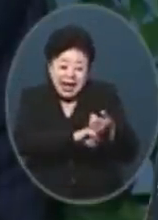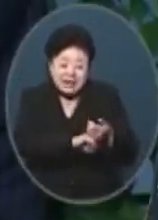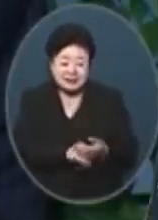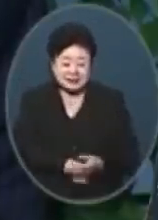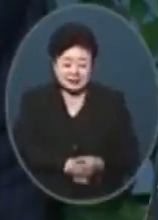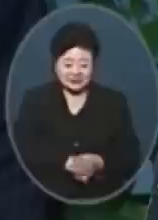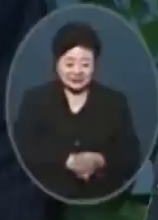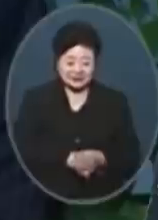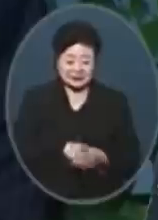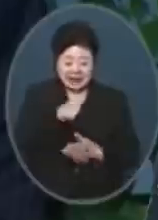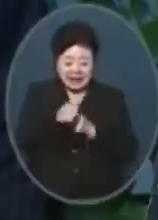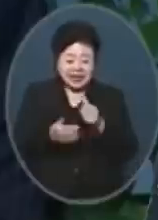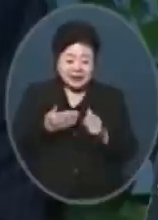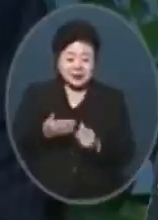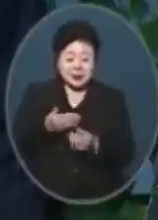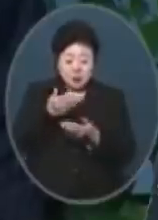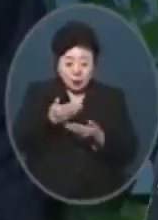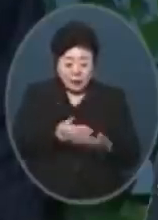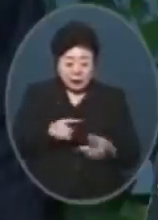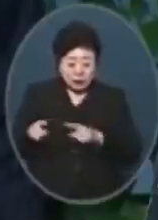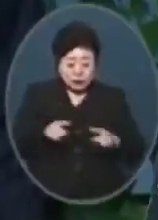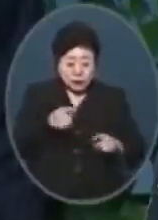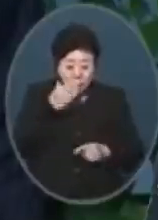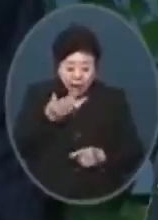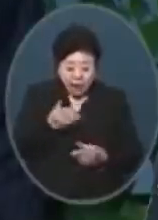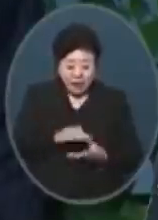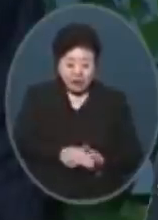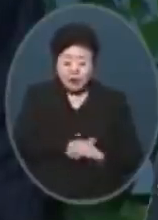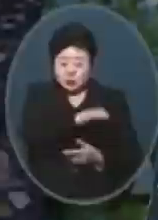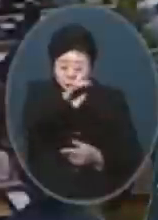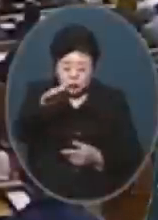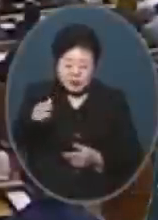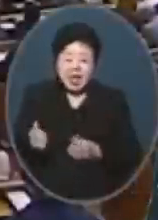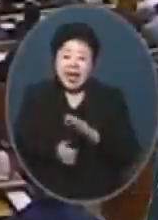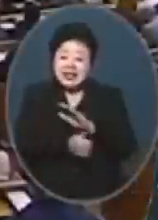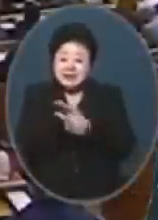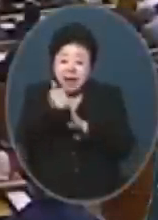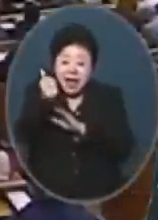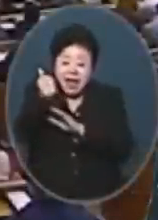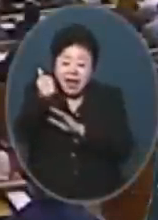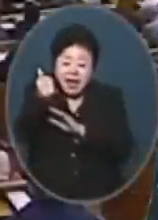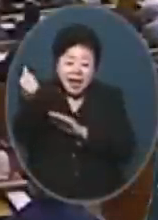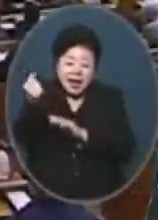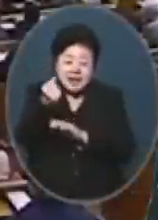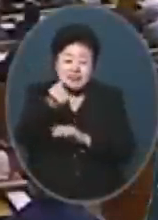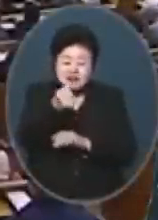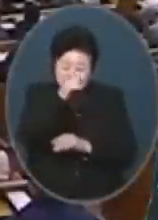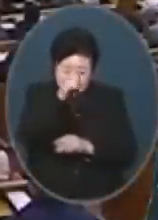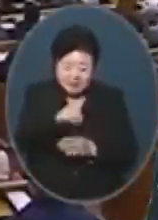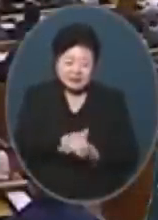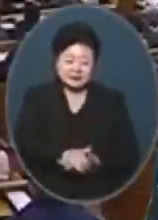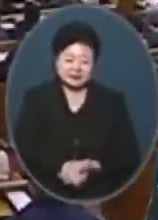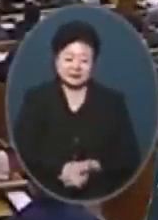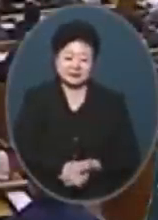약속을 하나님께로부터 받아가셔서 우리가 희망을 가질 수 있습니다.